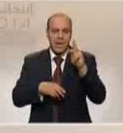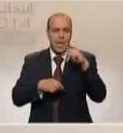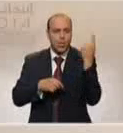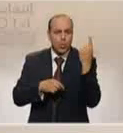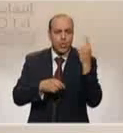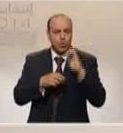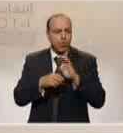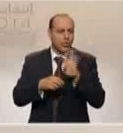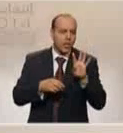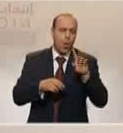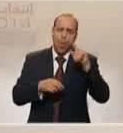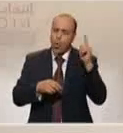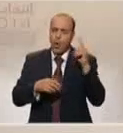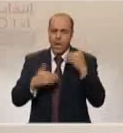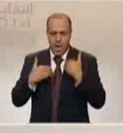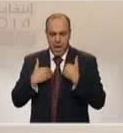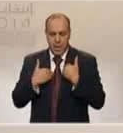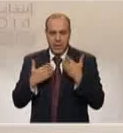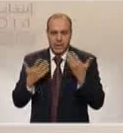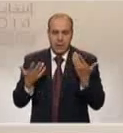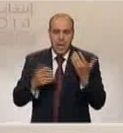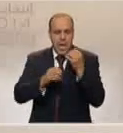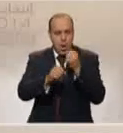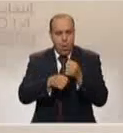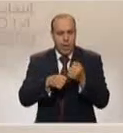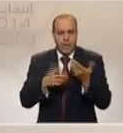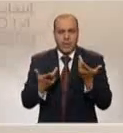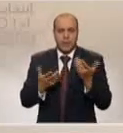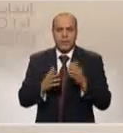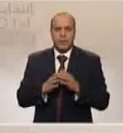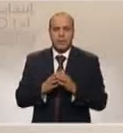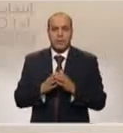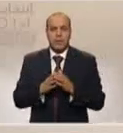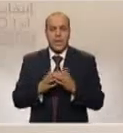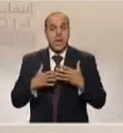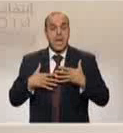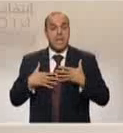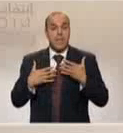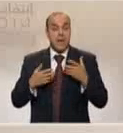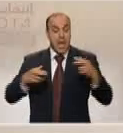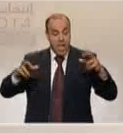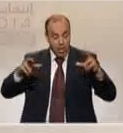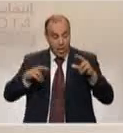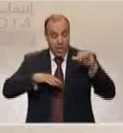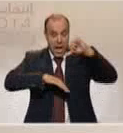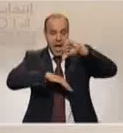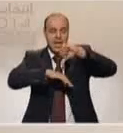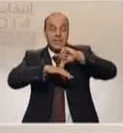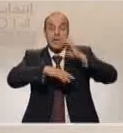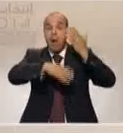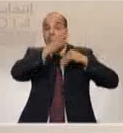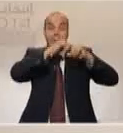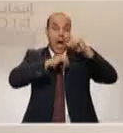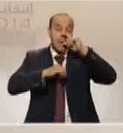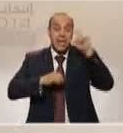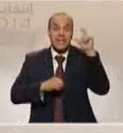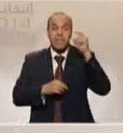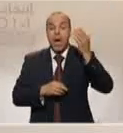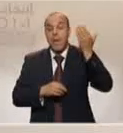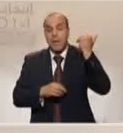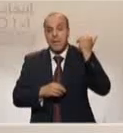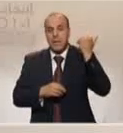عن الجنوب الشرقي كله عن القروان اللي نتمنى انها ترجع عاصمه للحضاره العربيه الاسلاميه